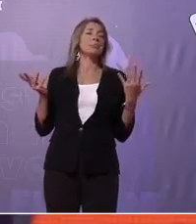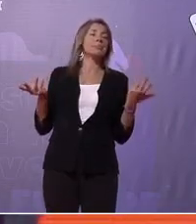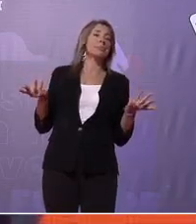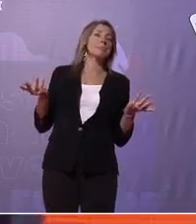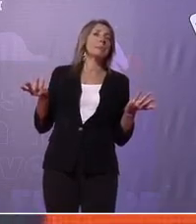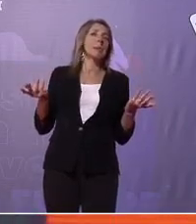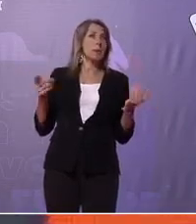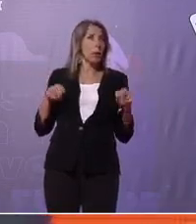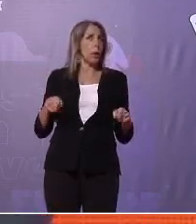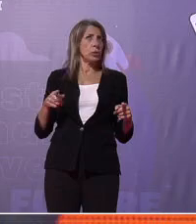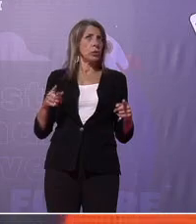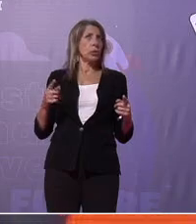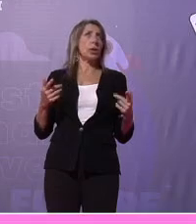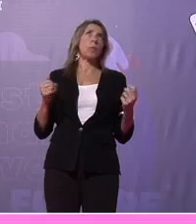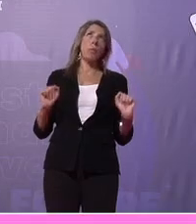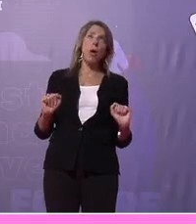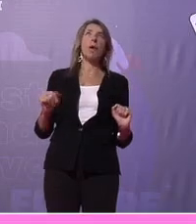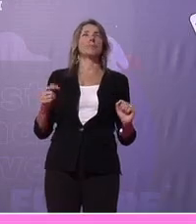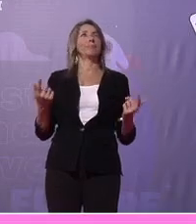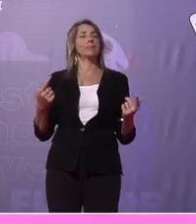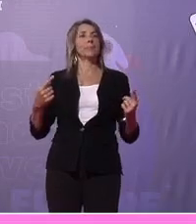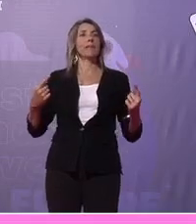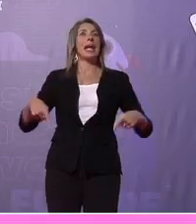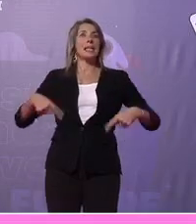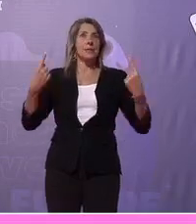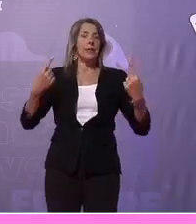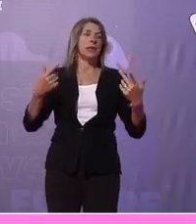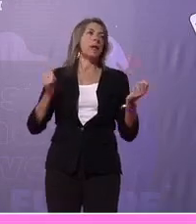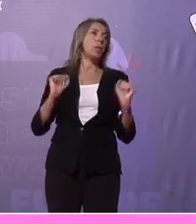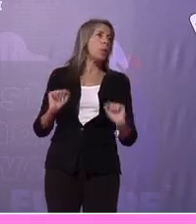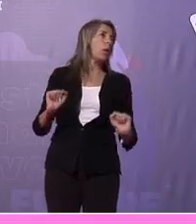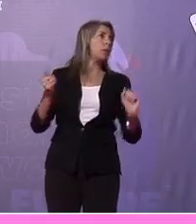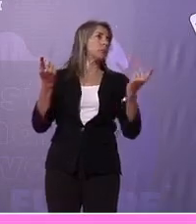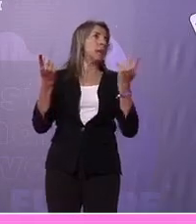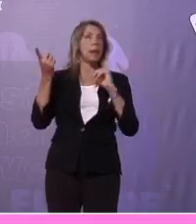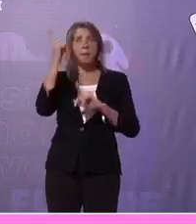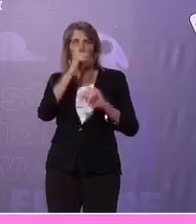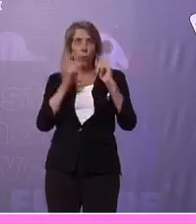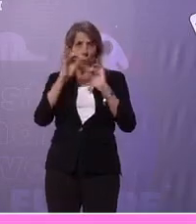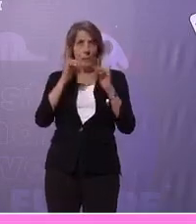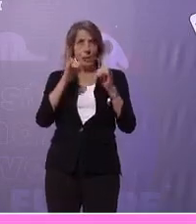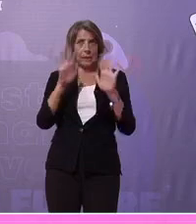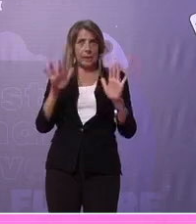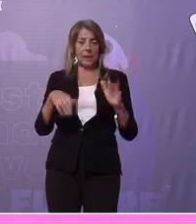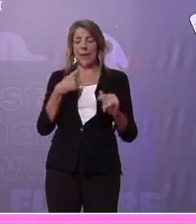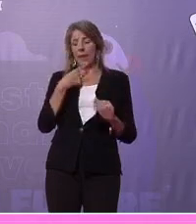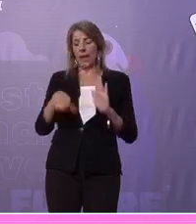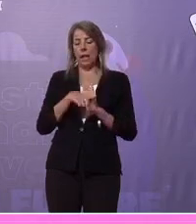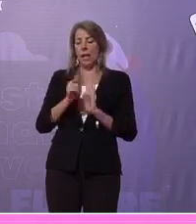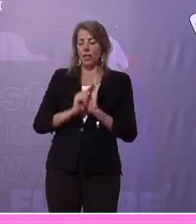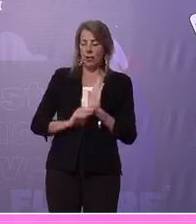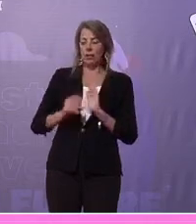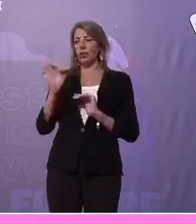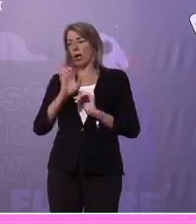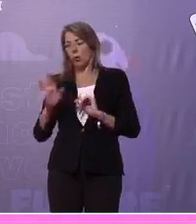forse delle sfide delle preoccupazioni che sicuramente vanno sono prese in considerazione dai legislatori a livello internazionale